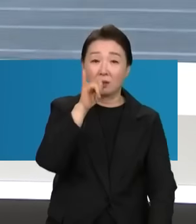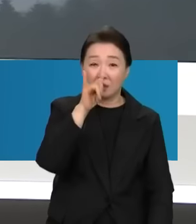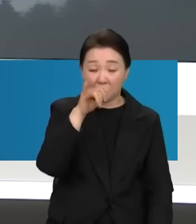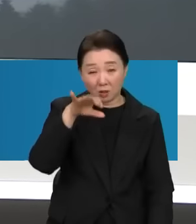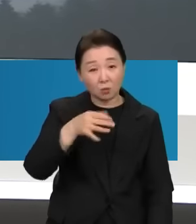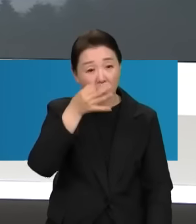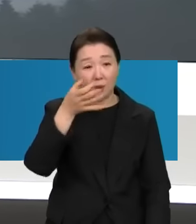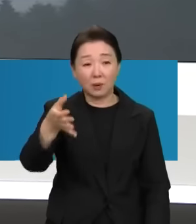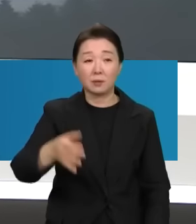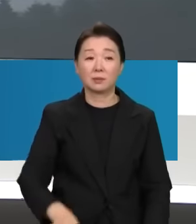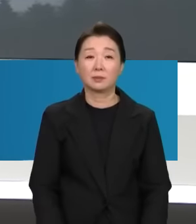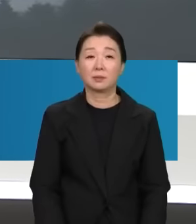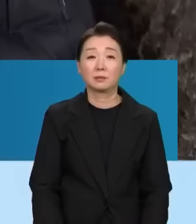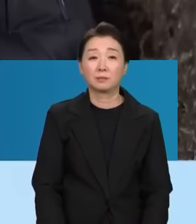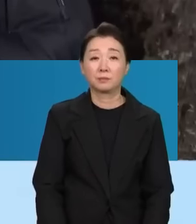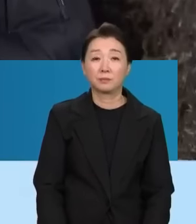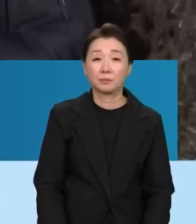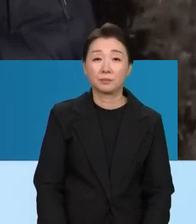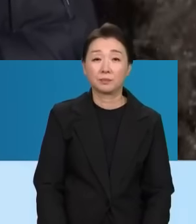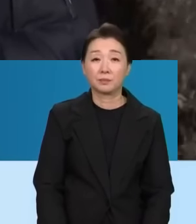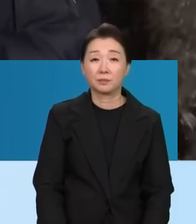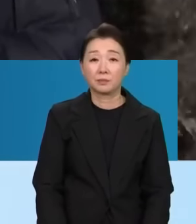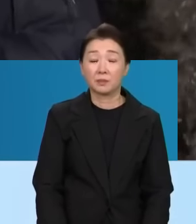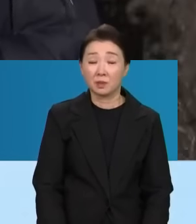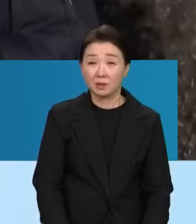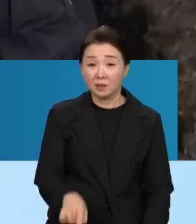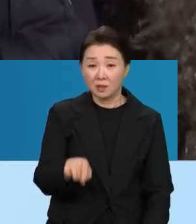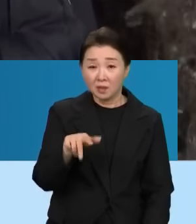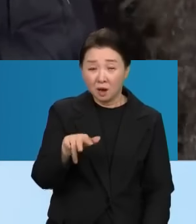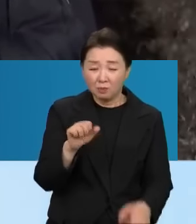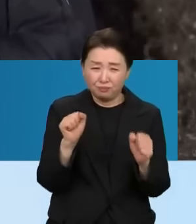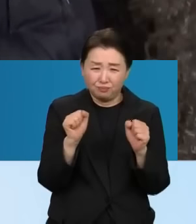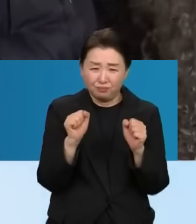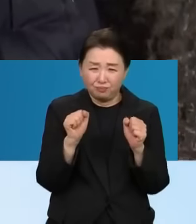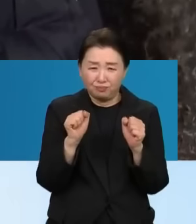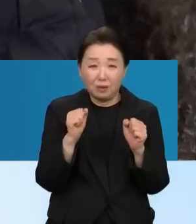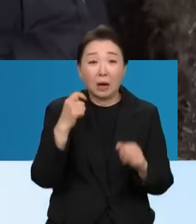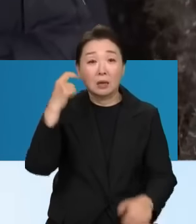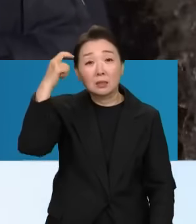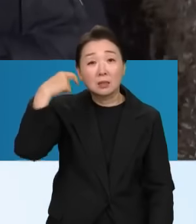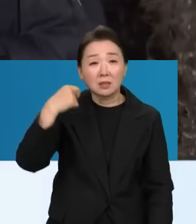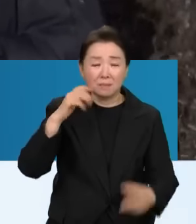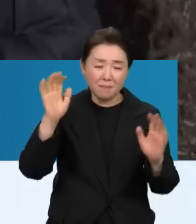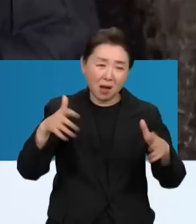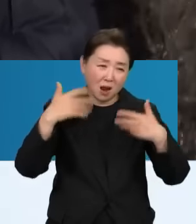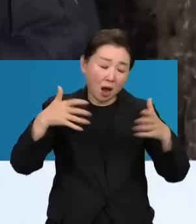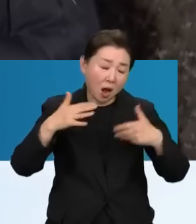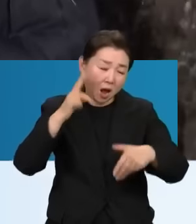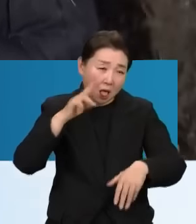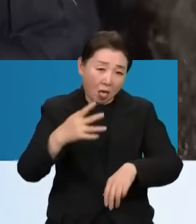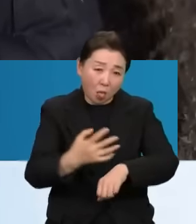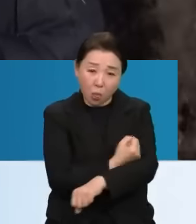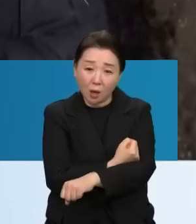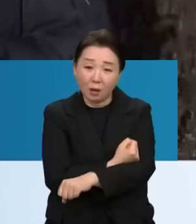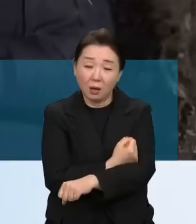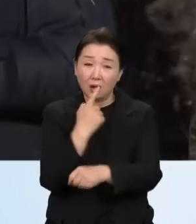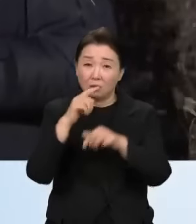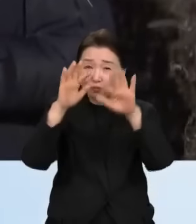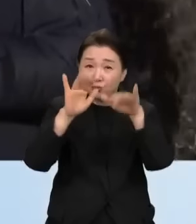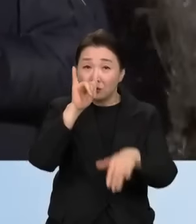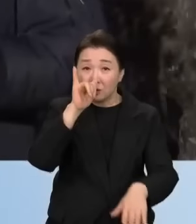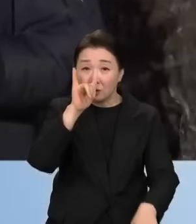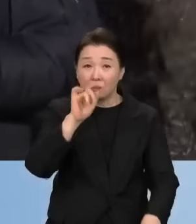현장으로 가보겠습니다. 자, 조승현 기자, 상당히 추워 보이는데 바람이 매우 강하게 불고 눈도 한 차례